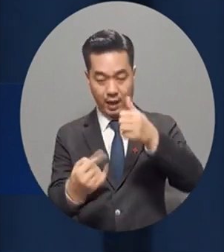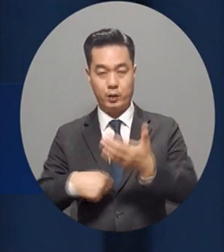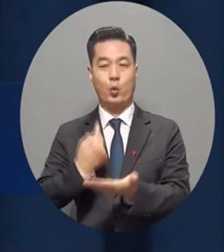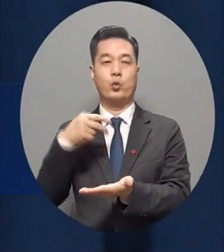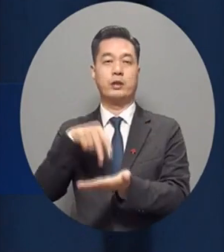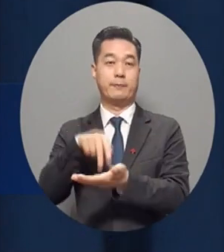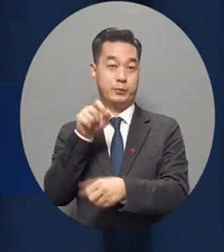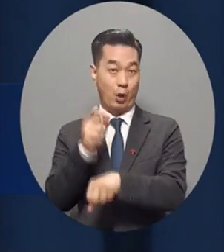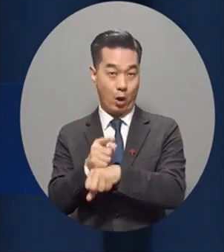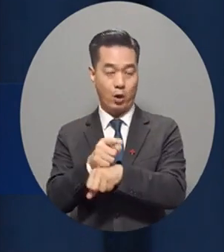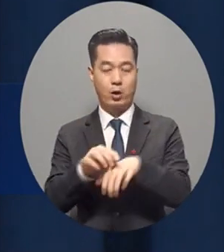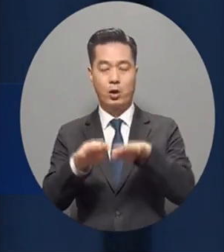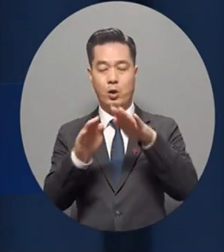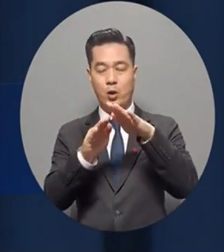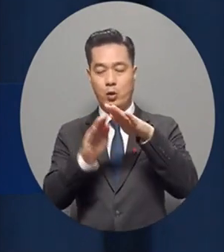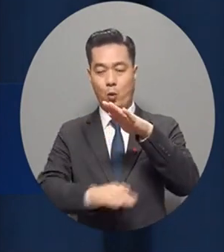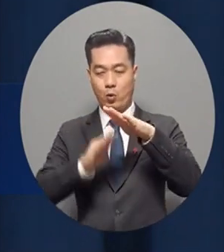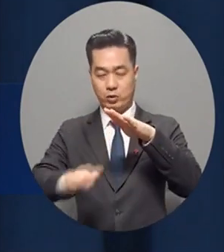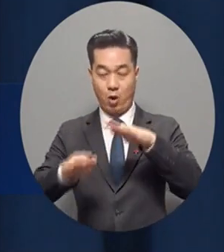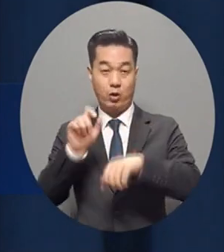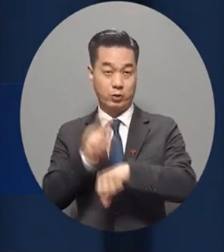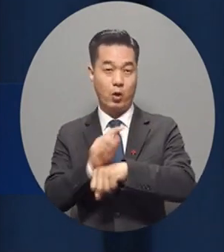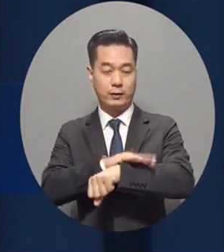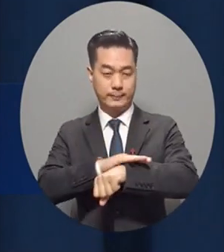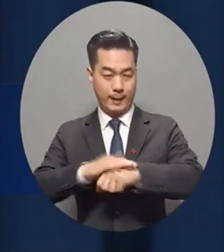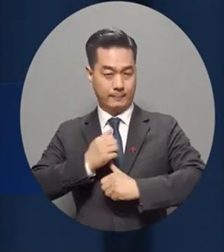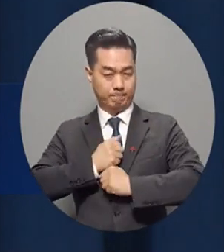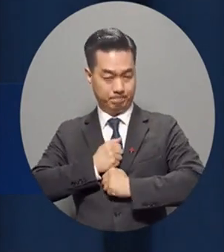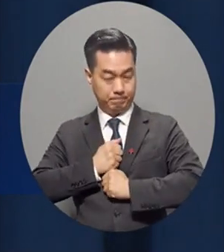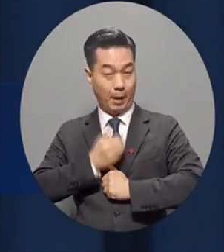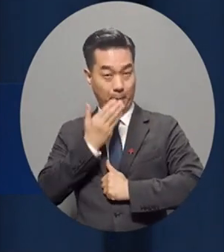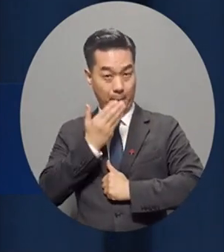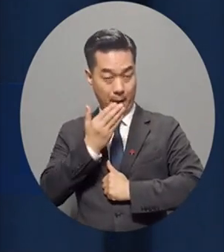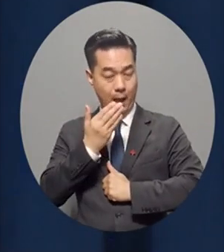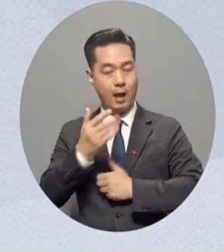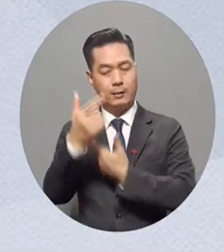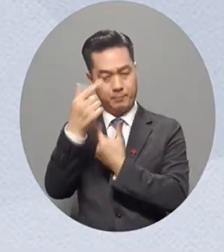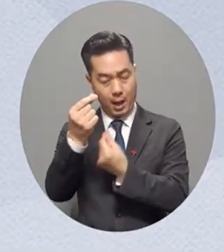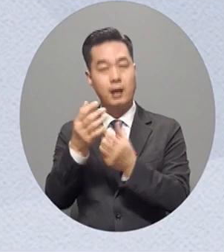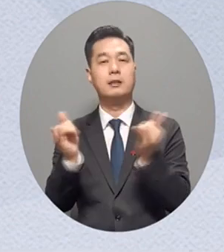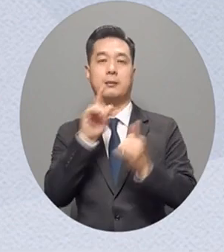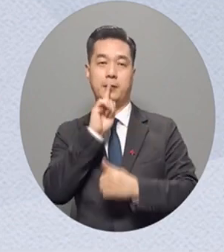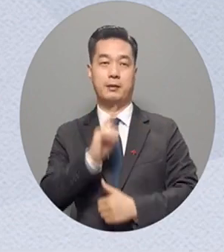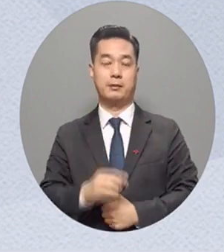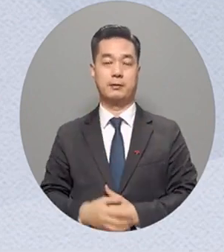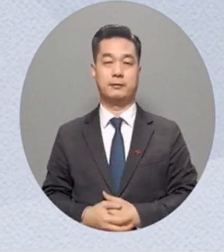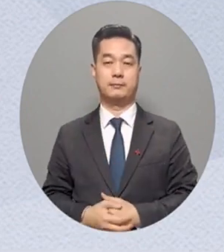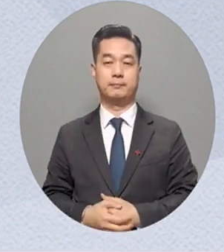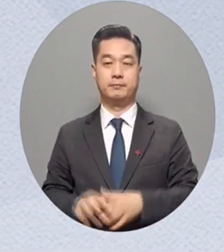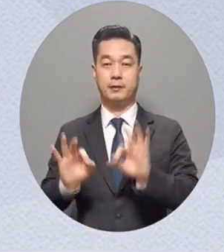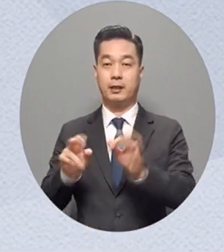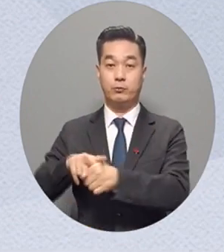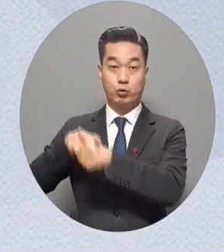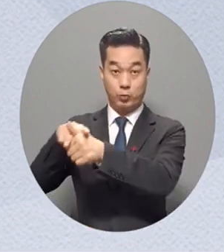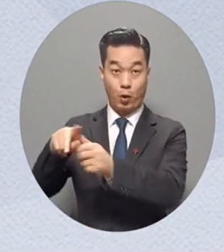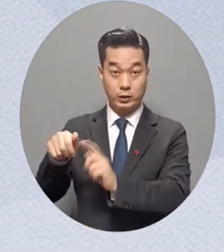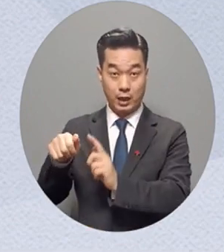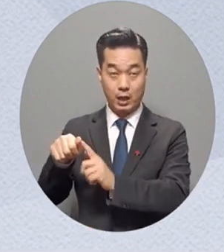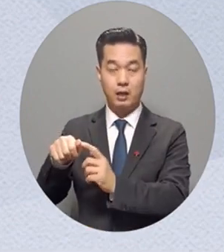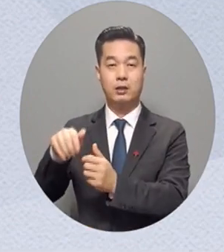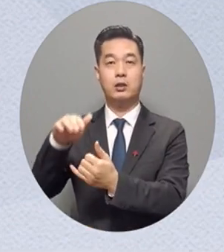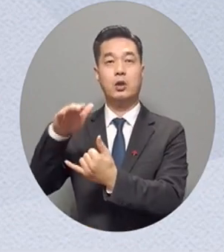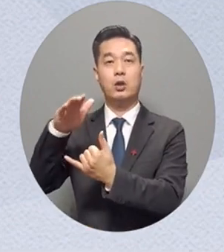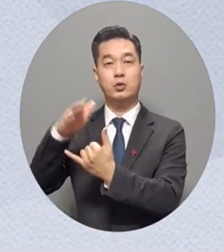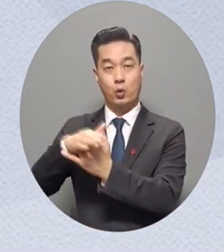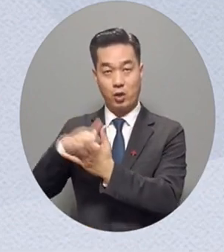독립성과 공정성을 지켜낼 적임자라고 판단합니다. 김 후보자가 소년가장으로